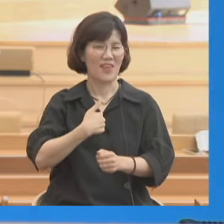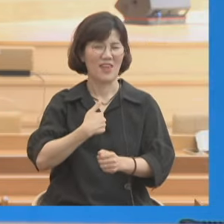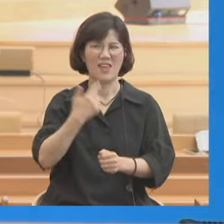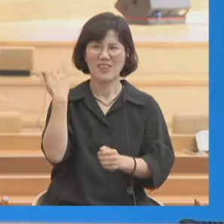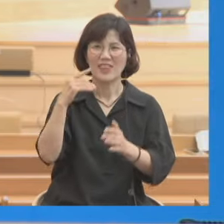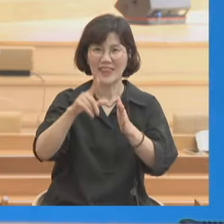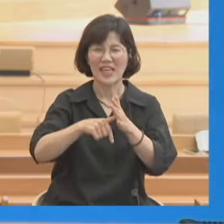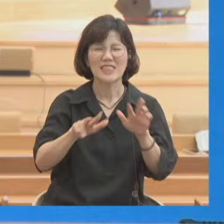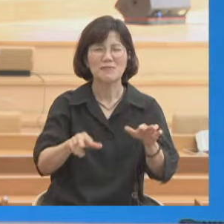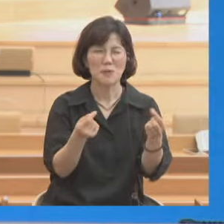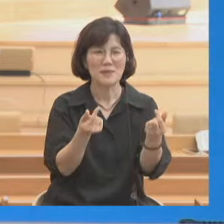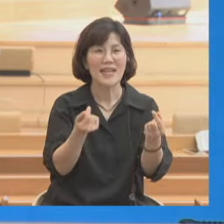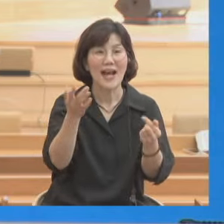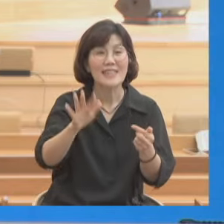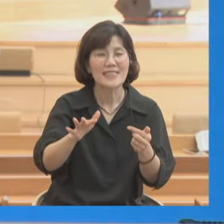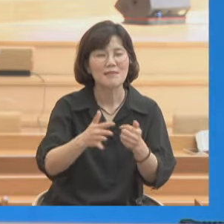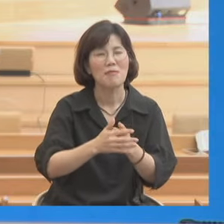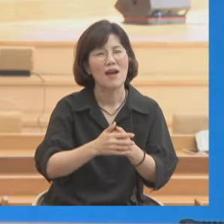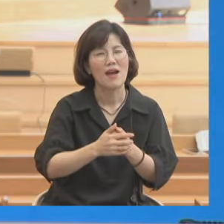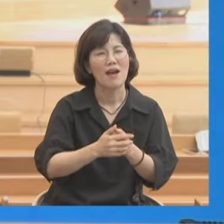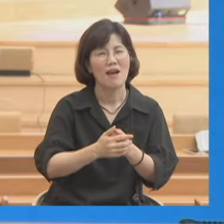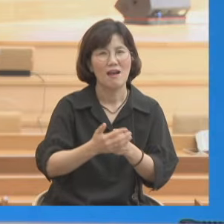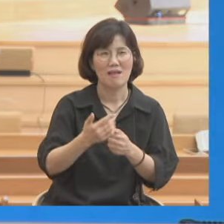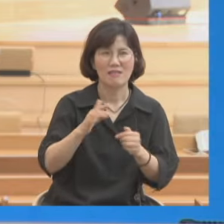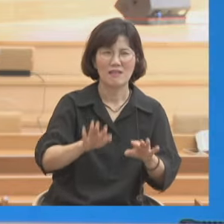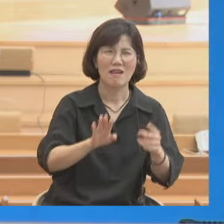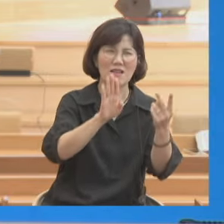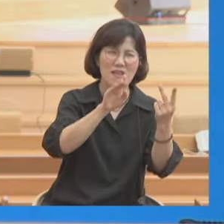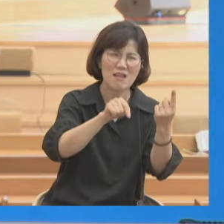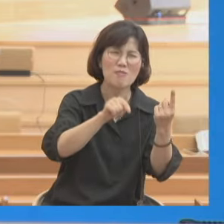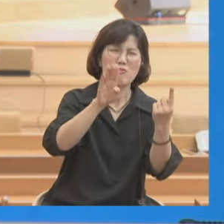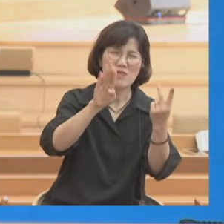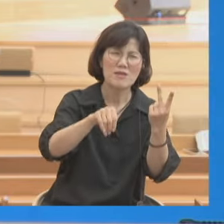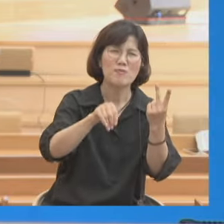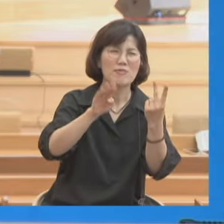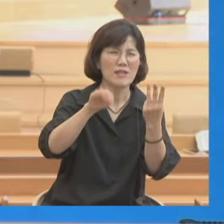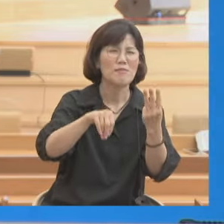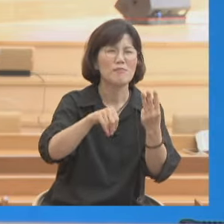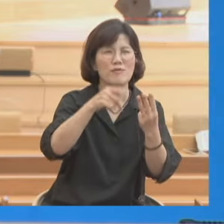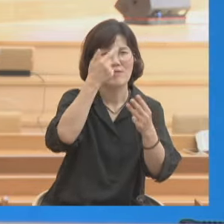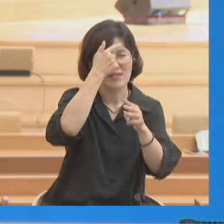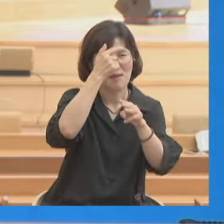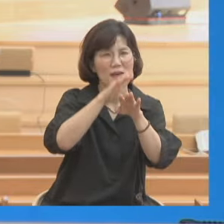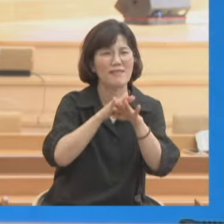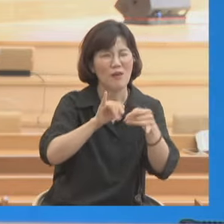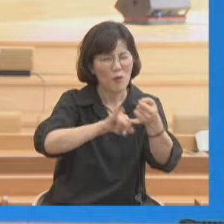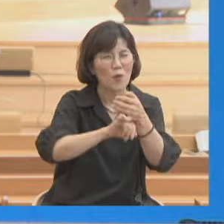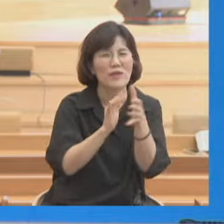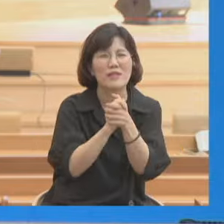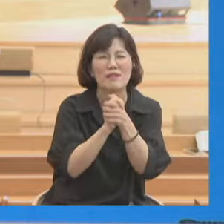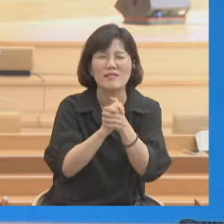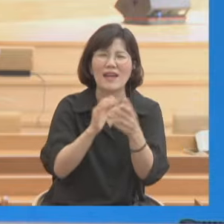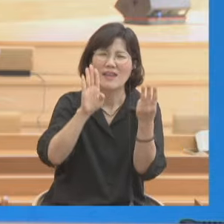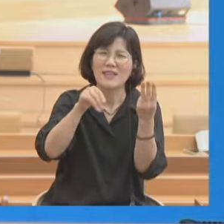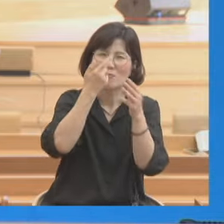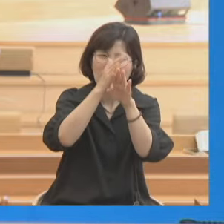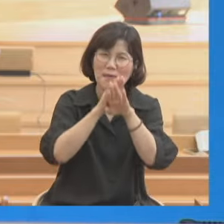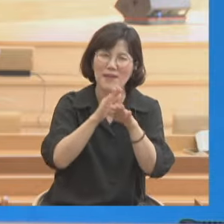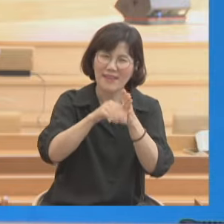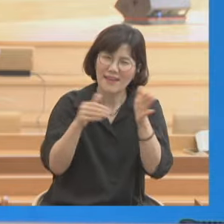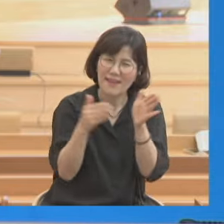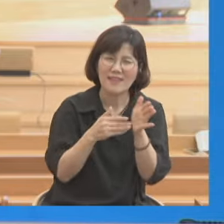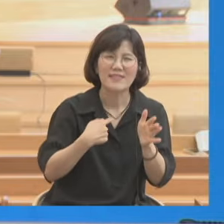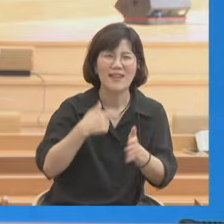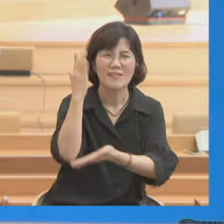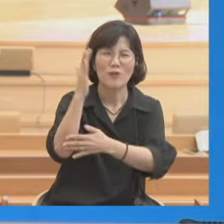당시에 지금도 그렇습니다만은 지금도 제가 1부, 2부, 3부 예배 똑같은 기도를 해서 하나님 오늘 주일날 3부까지 설교를 잘